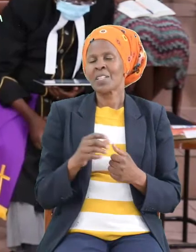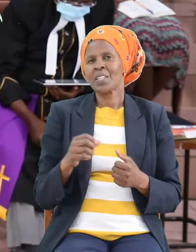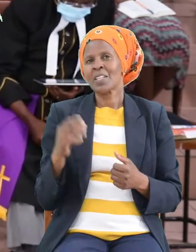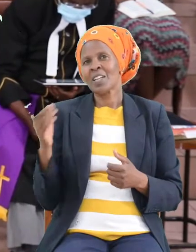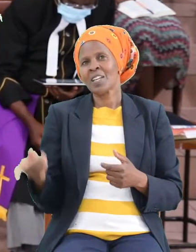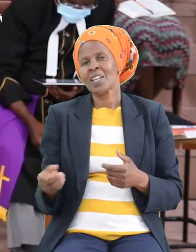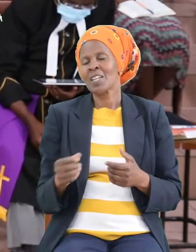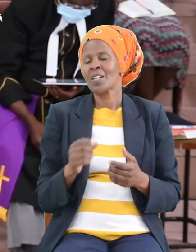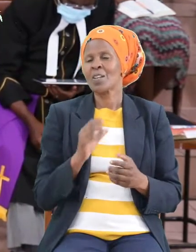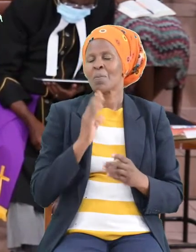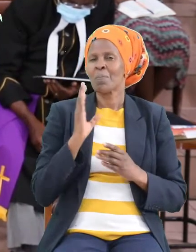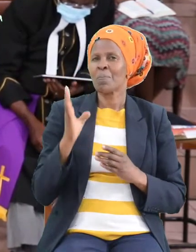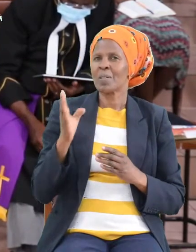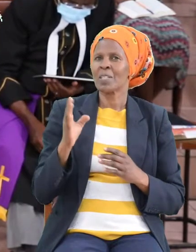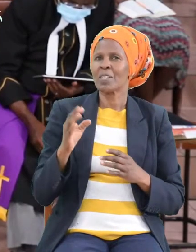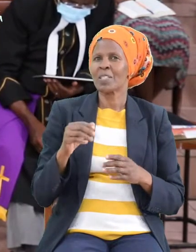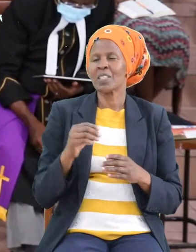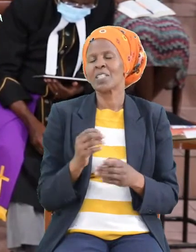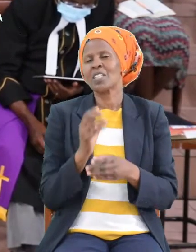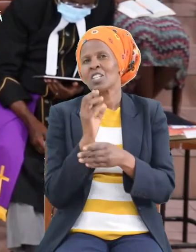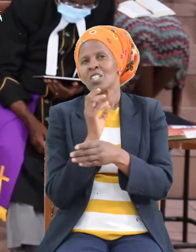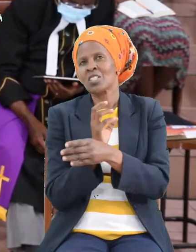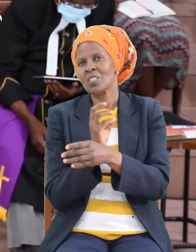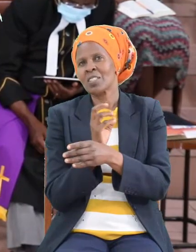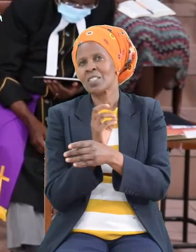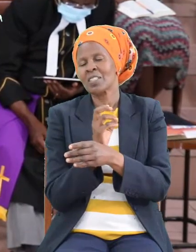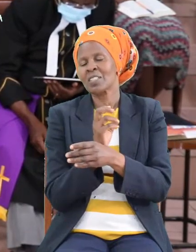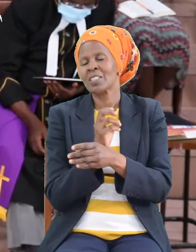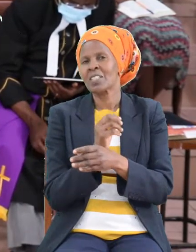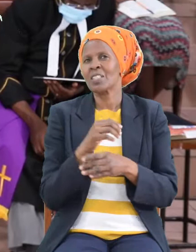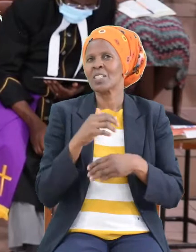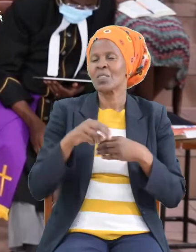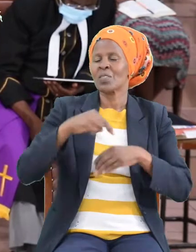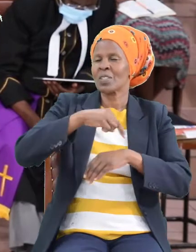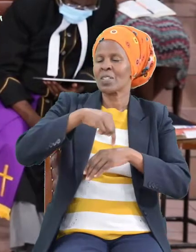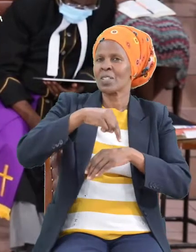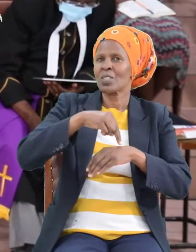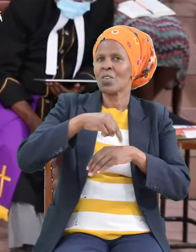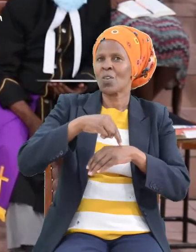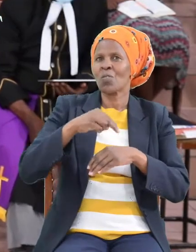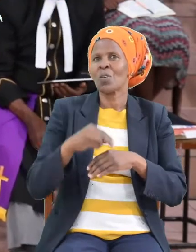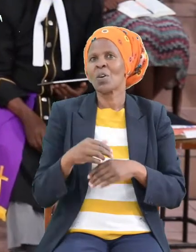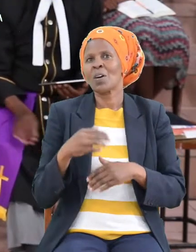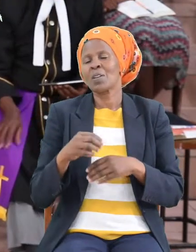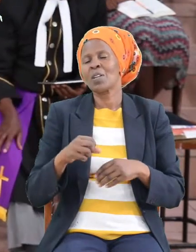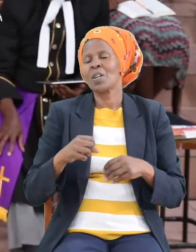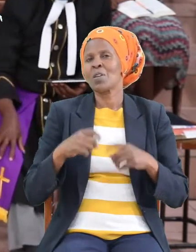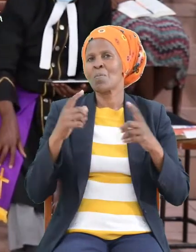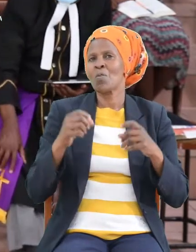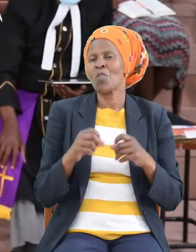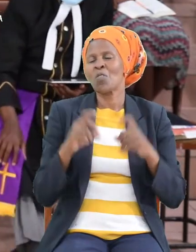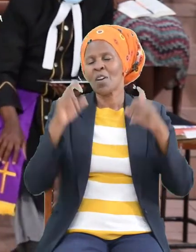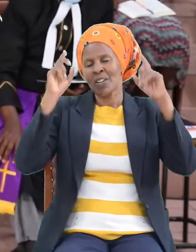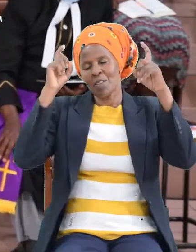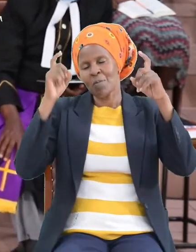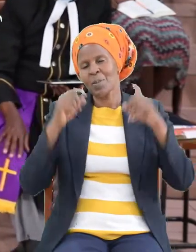Akaenda akihubiri katika masinagogi yao katika nchi yote ya Galilaya na kutoa pepo. Na